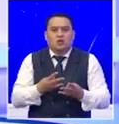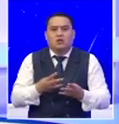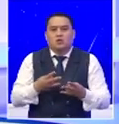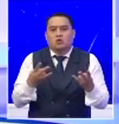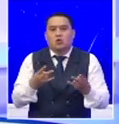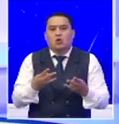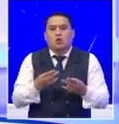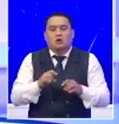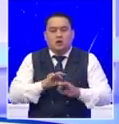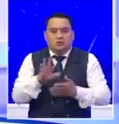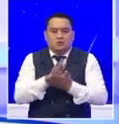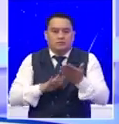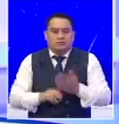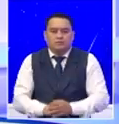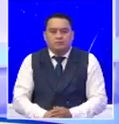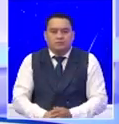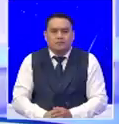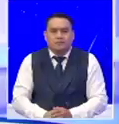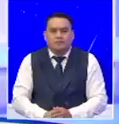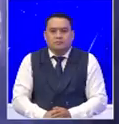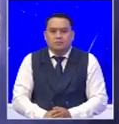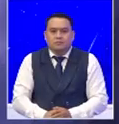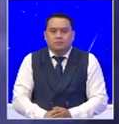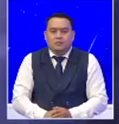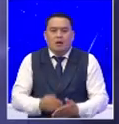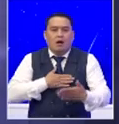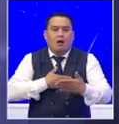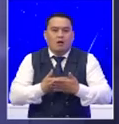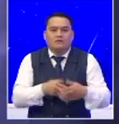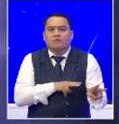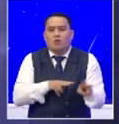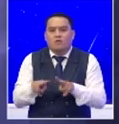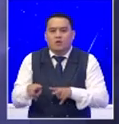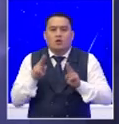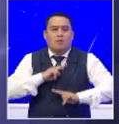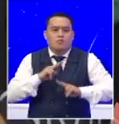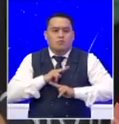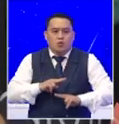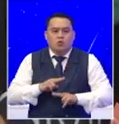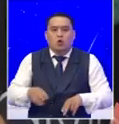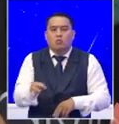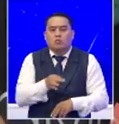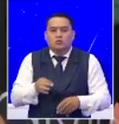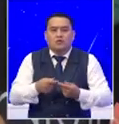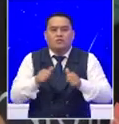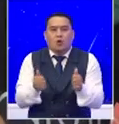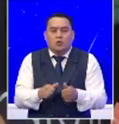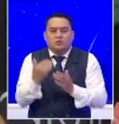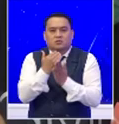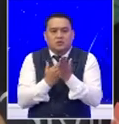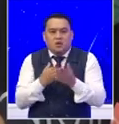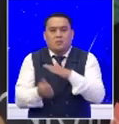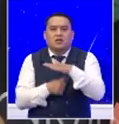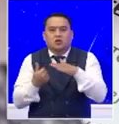квалификации. Каких, узнаем из сюжета. Для оперативного мониторинга баланса рабочей силы областным штабом сформированы списки